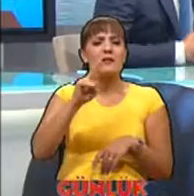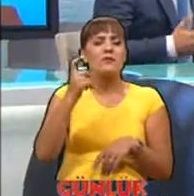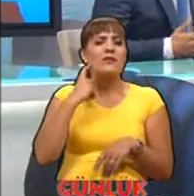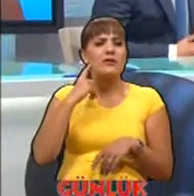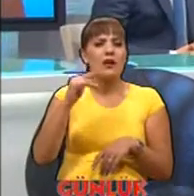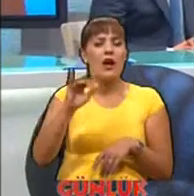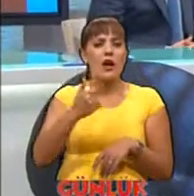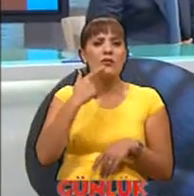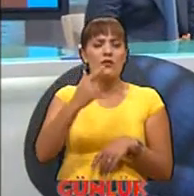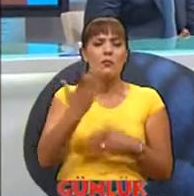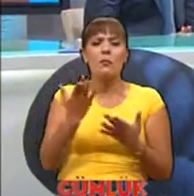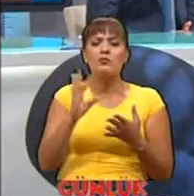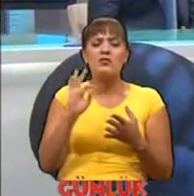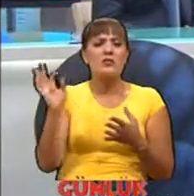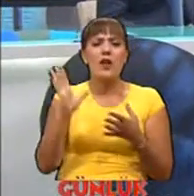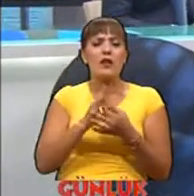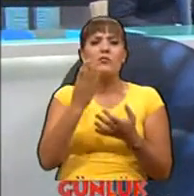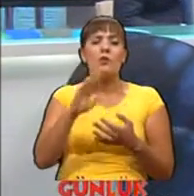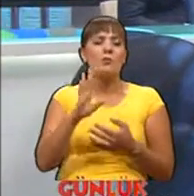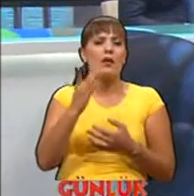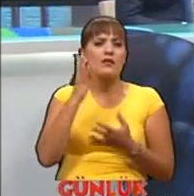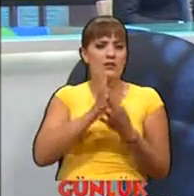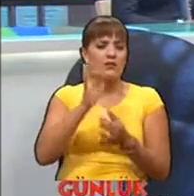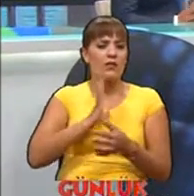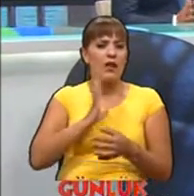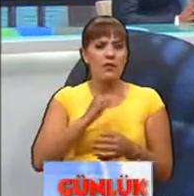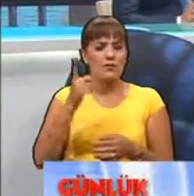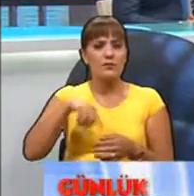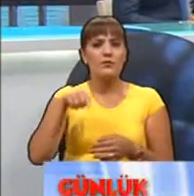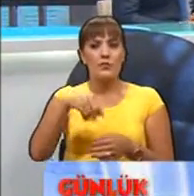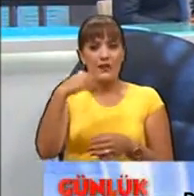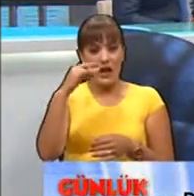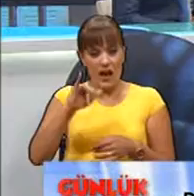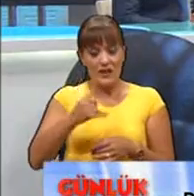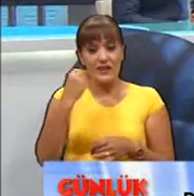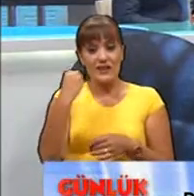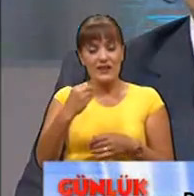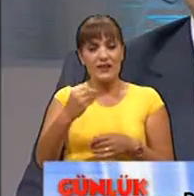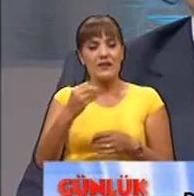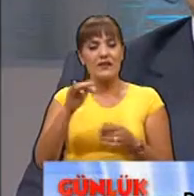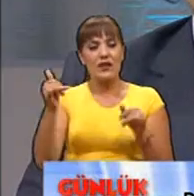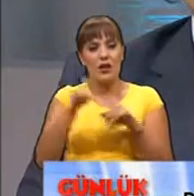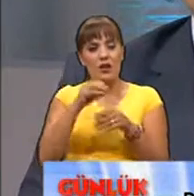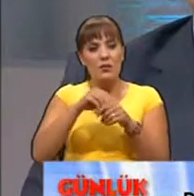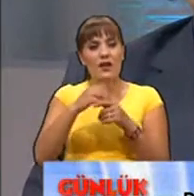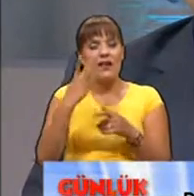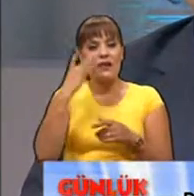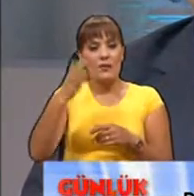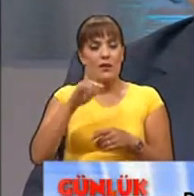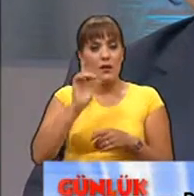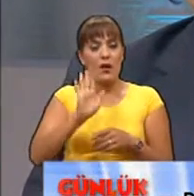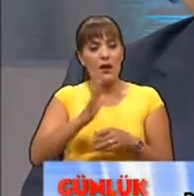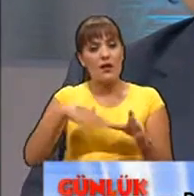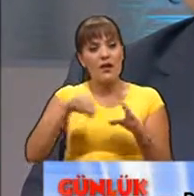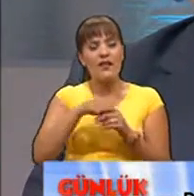gelen hastalar ama belki hiç 20 yaş dışında. Doğru, tam iyi tanımlayamayabiliyoruz tabii, o ağrıyı iyi bir şekilde lokalize edip tanımlamak gerekiyor. Hı-hı.